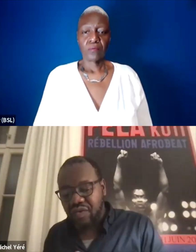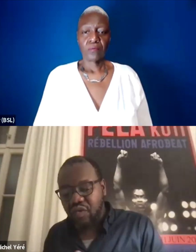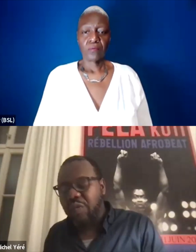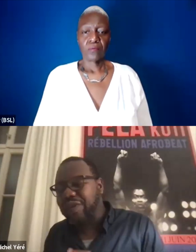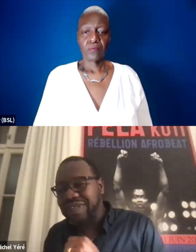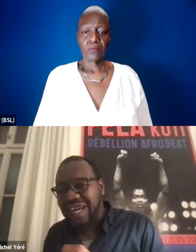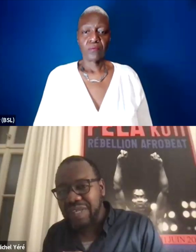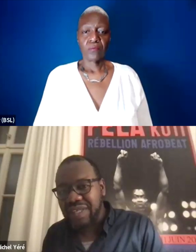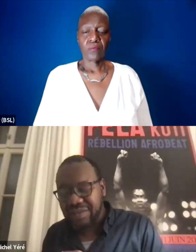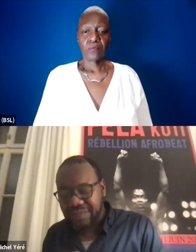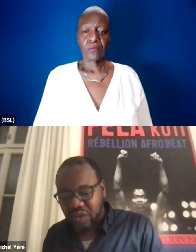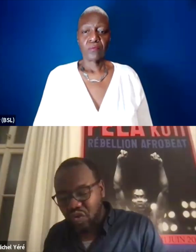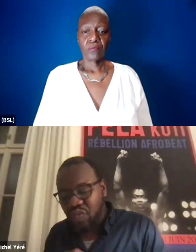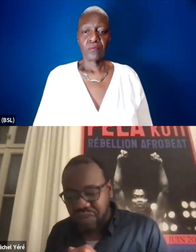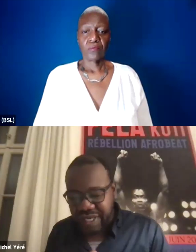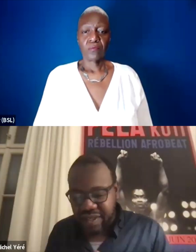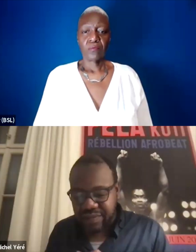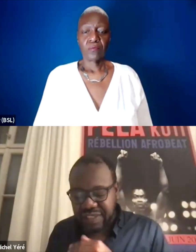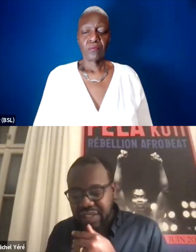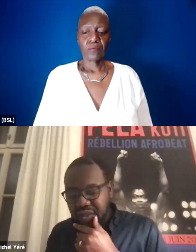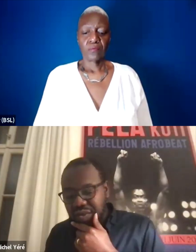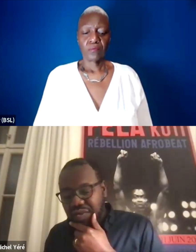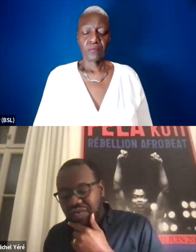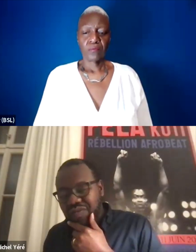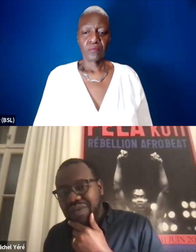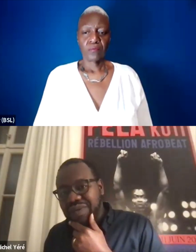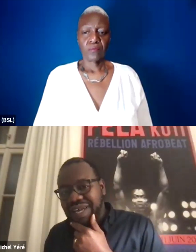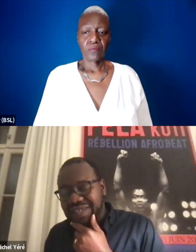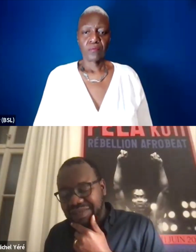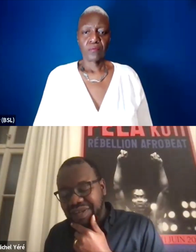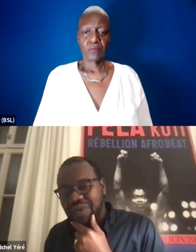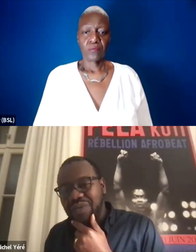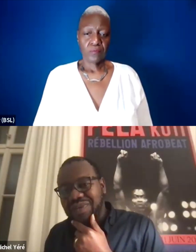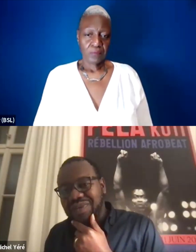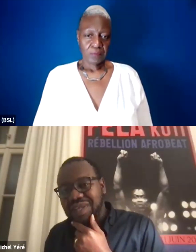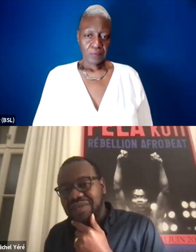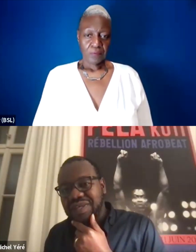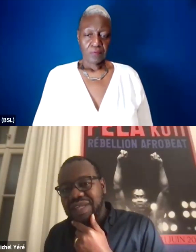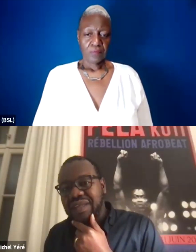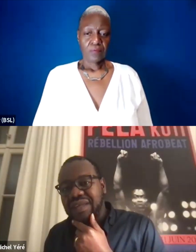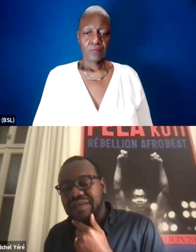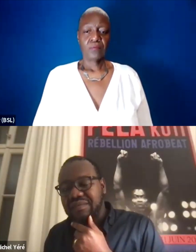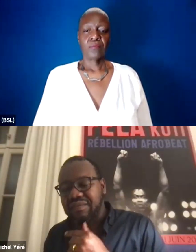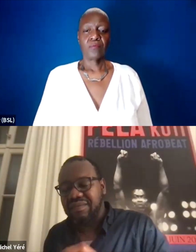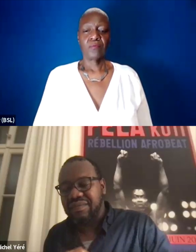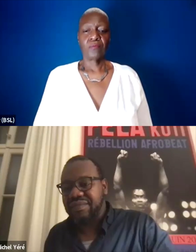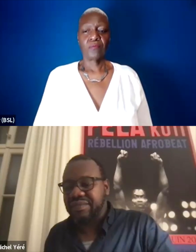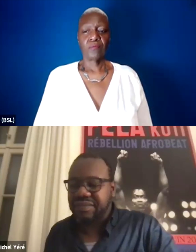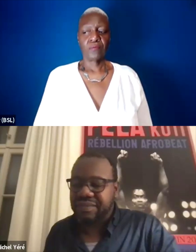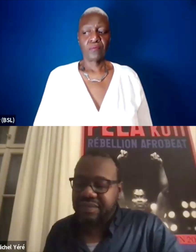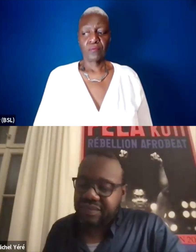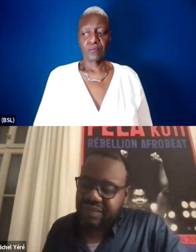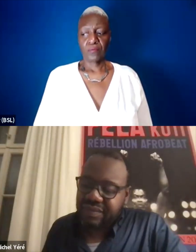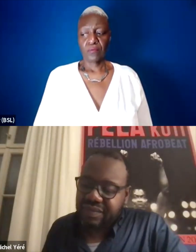mouvement. Au moment du nyarami, une bouée. Bien le nyara, ça fait longtemps que je guettais.